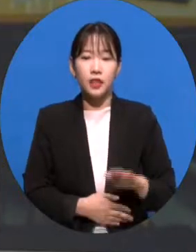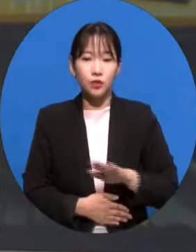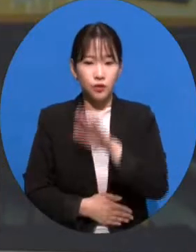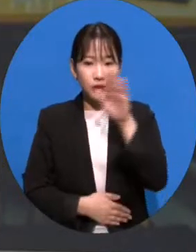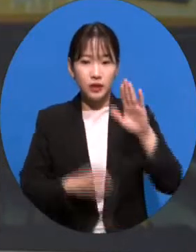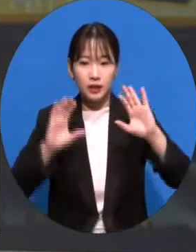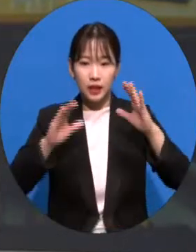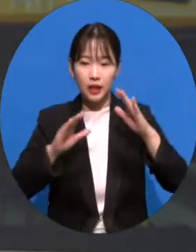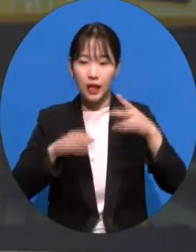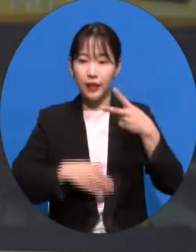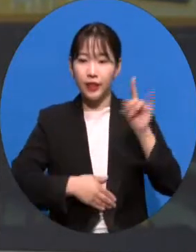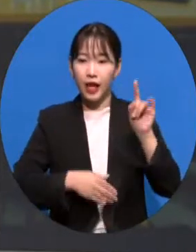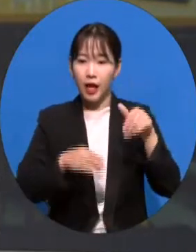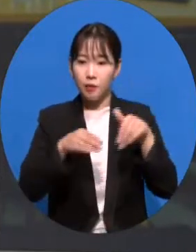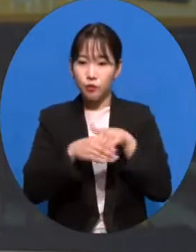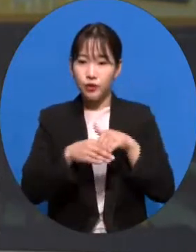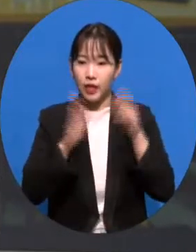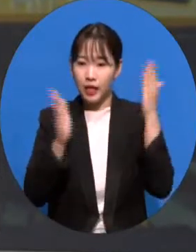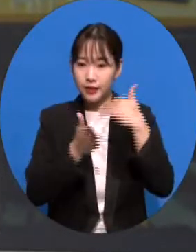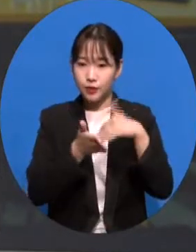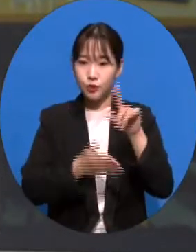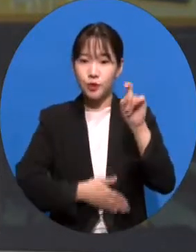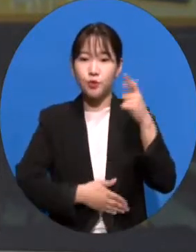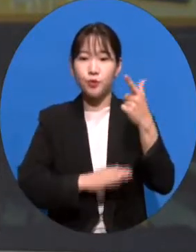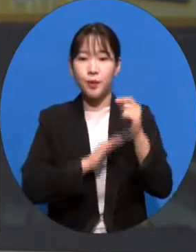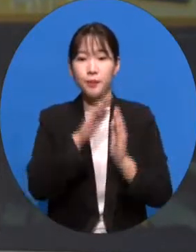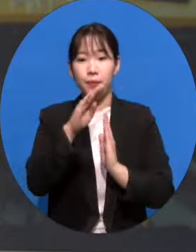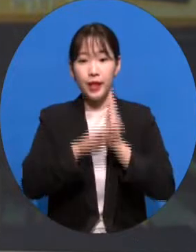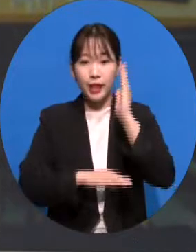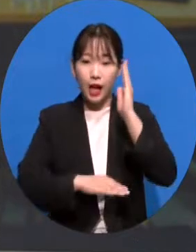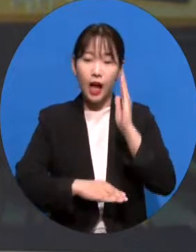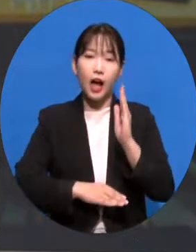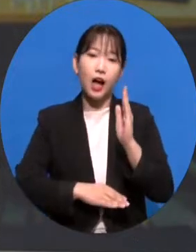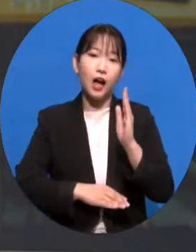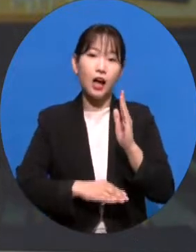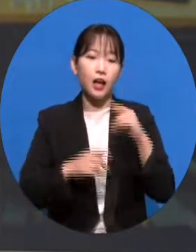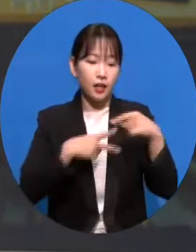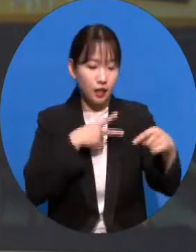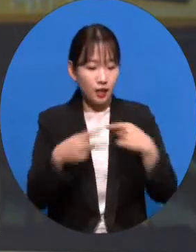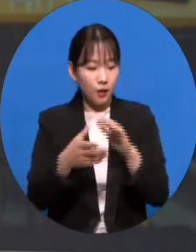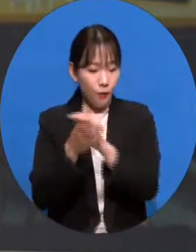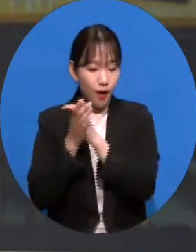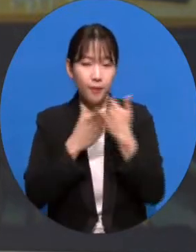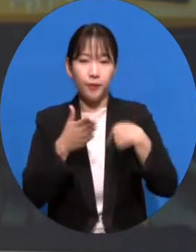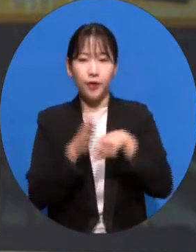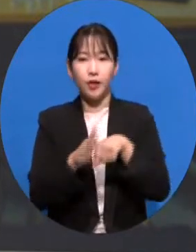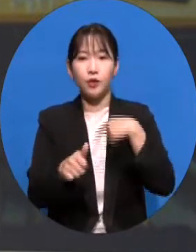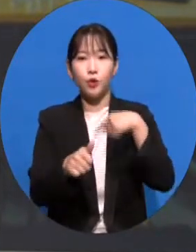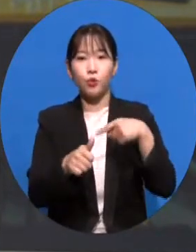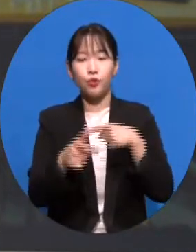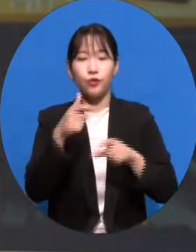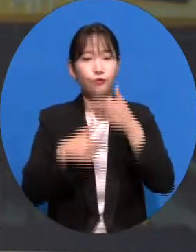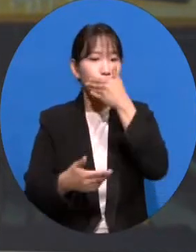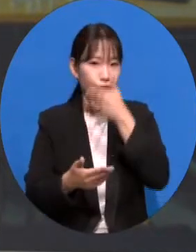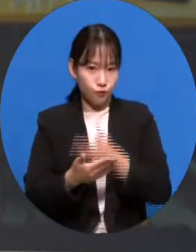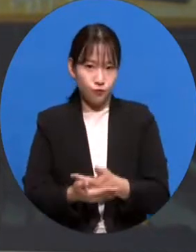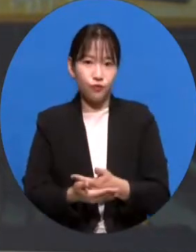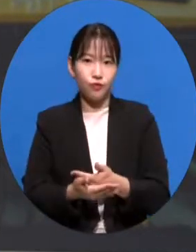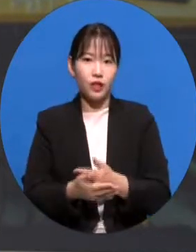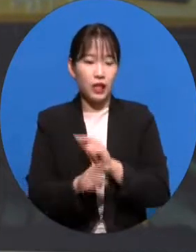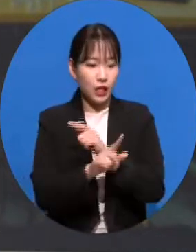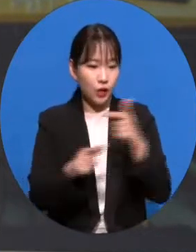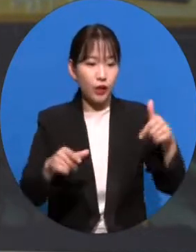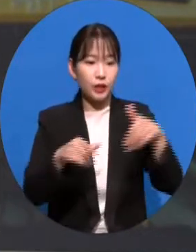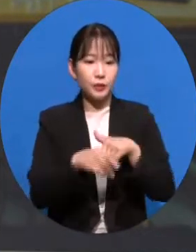우리나라 다문화 학생 수가 16만 명을 넘어서면서 이해와 화합을 위한 교육이 더욱 중요해지고 있습니다. 다양한